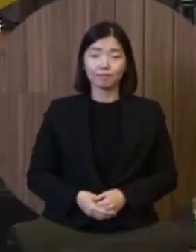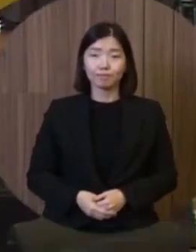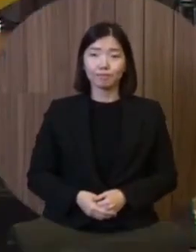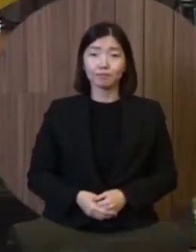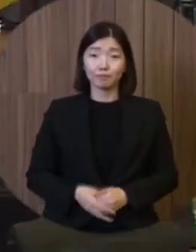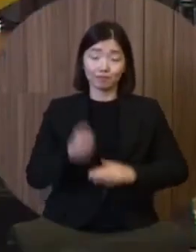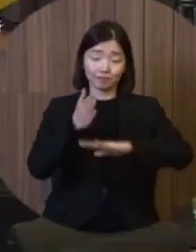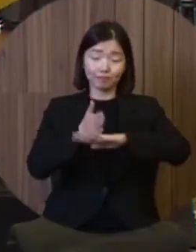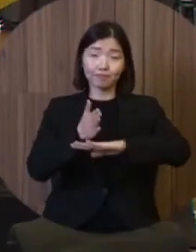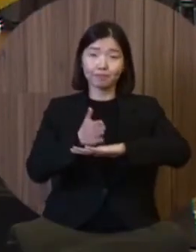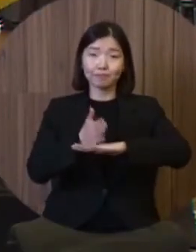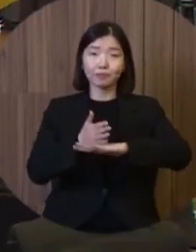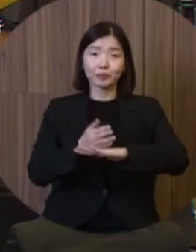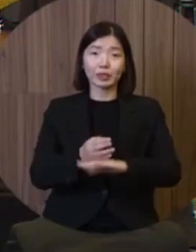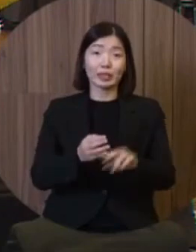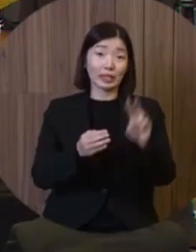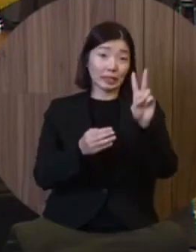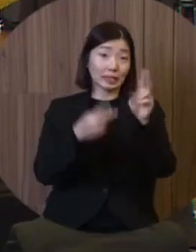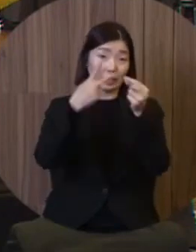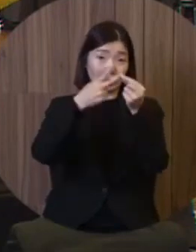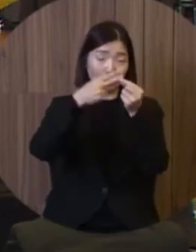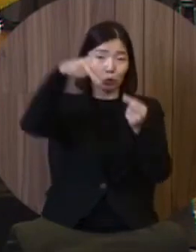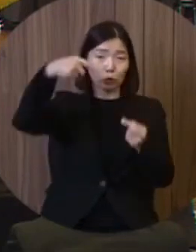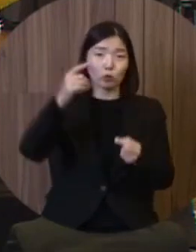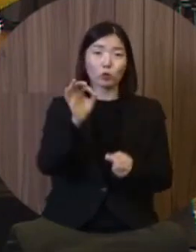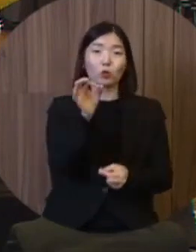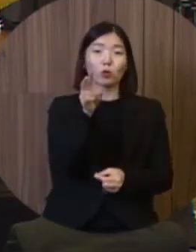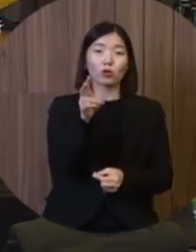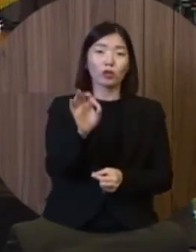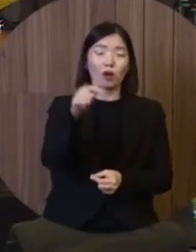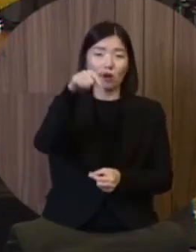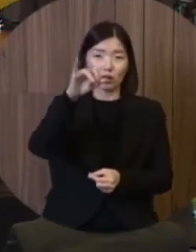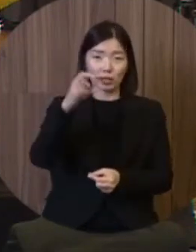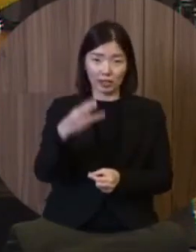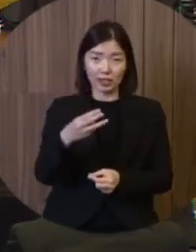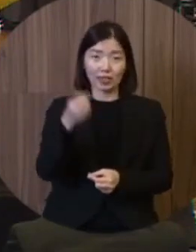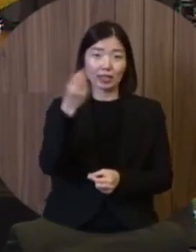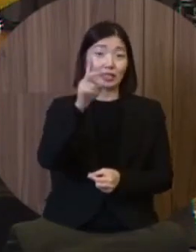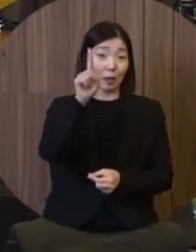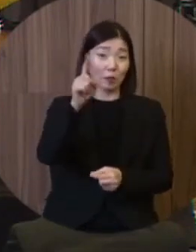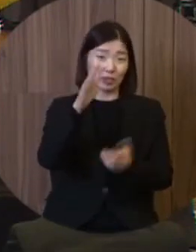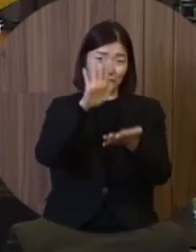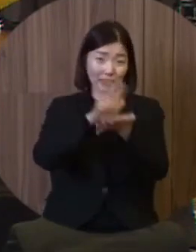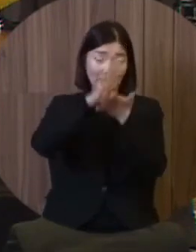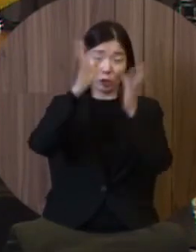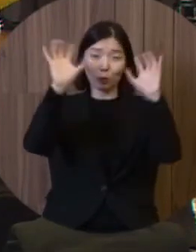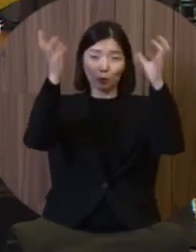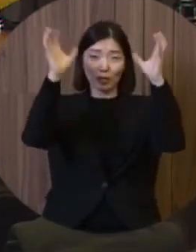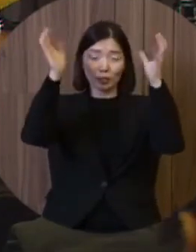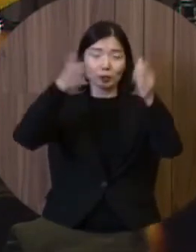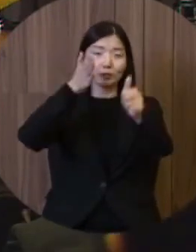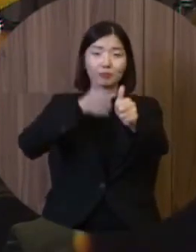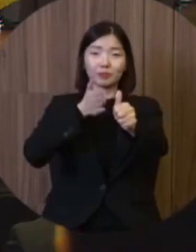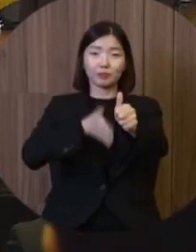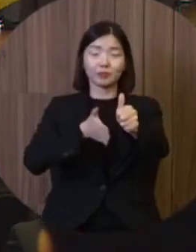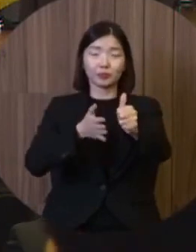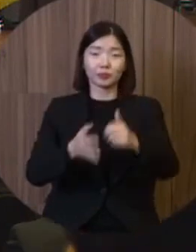예, 감사합니다. 기호 2번 송영길 후보 연설했습니다. 여러분 다시 한번 뜨거운 박수